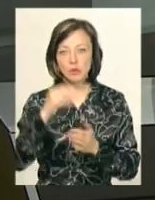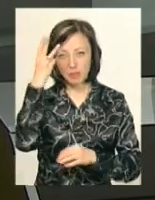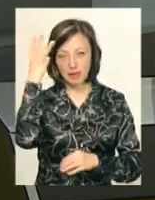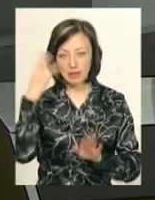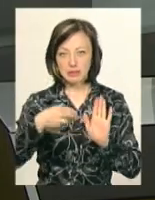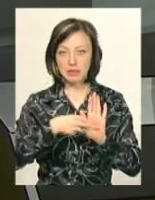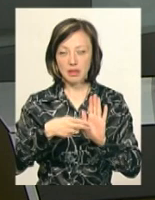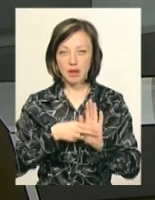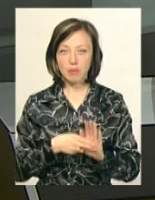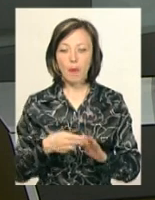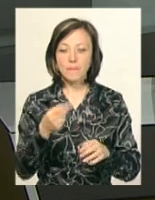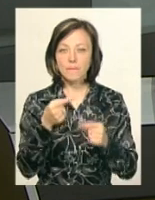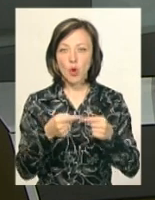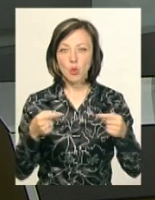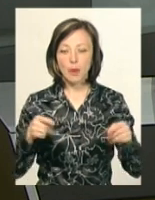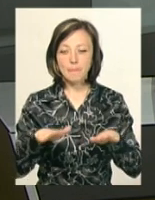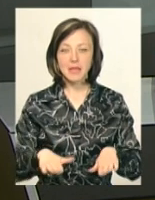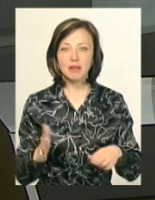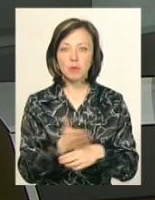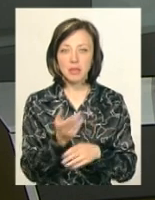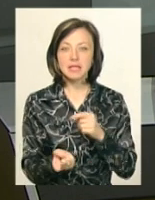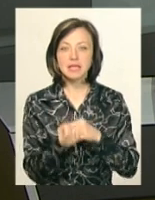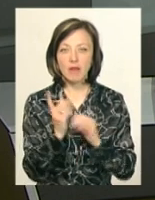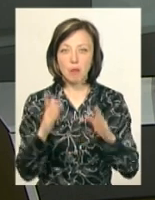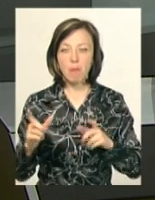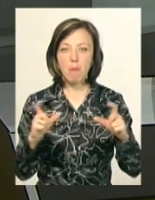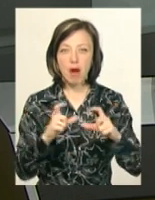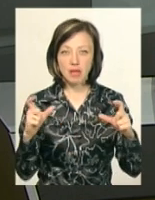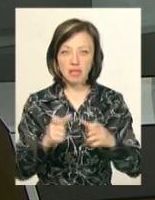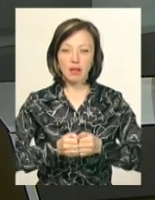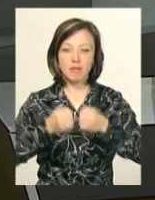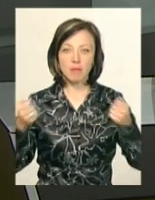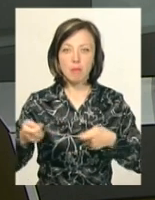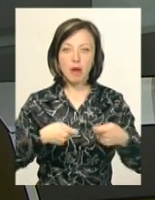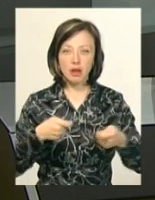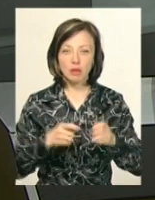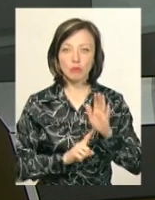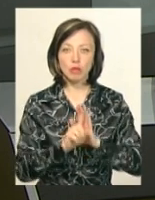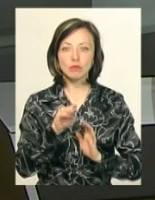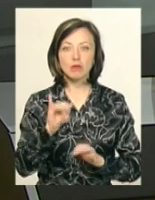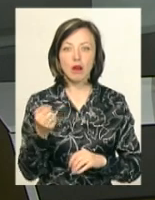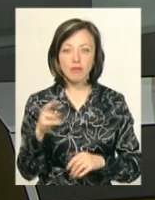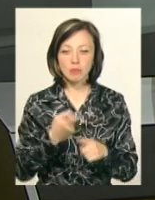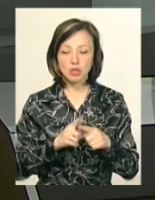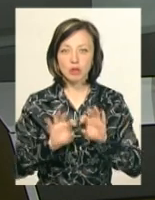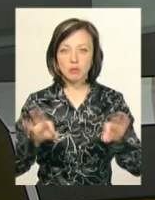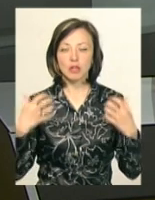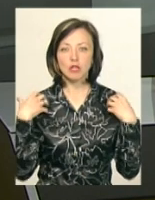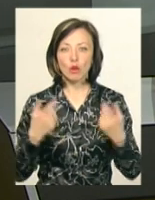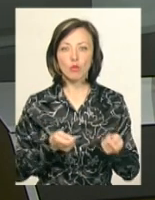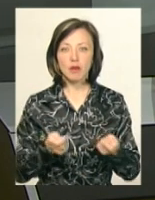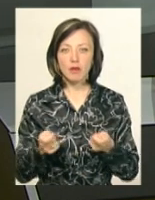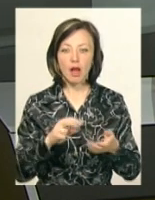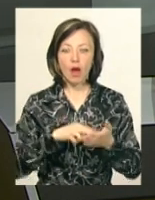на продуктах місцевих виробників з'являться у магазинах та супермаркетах обласного центру на початку травня. Про це розповіла начальник